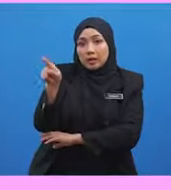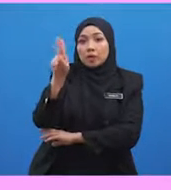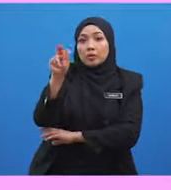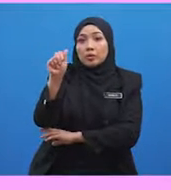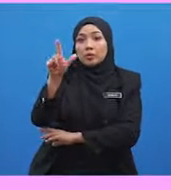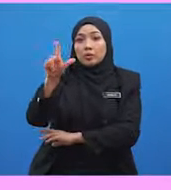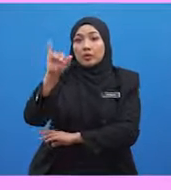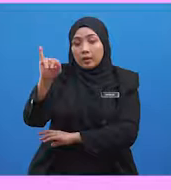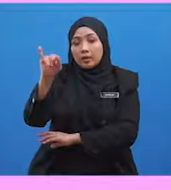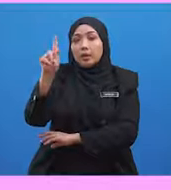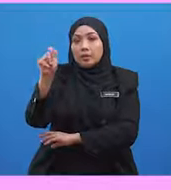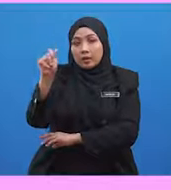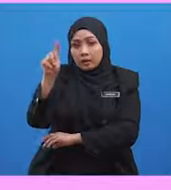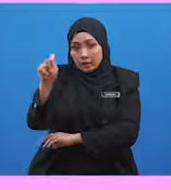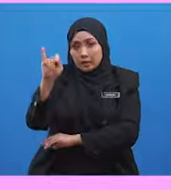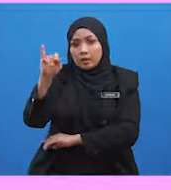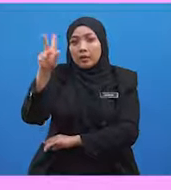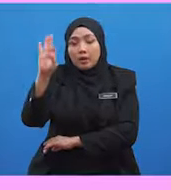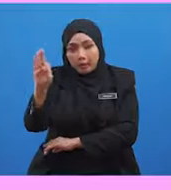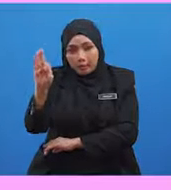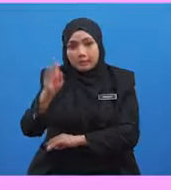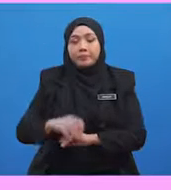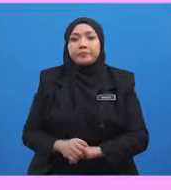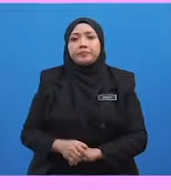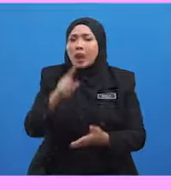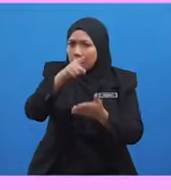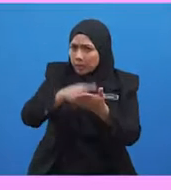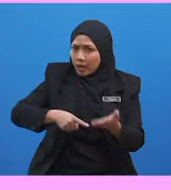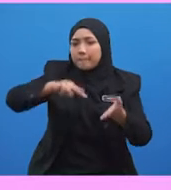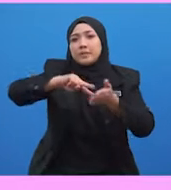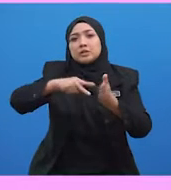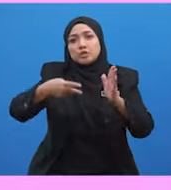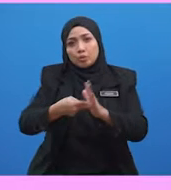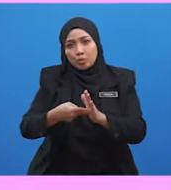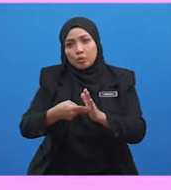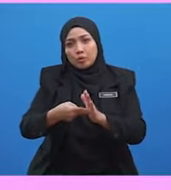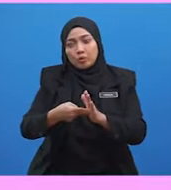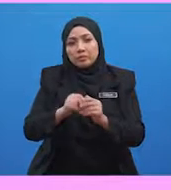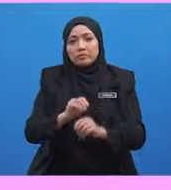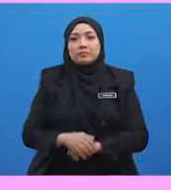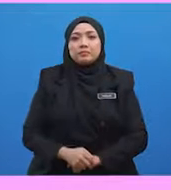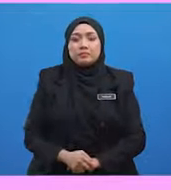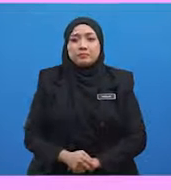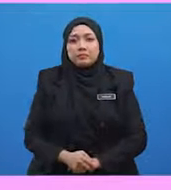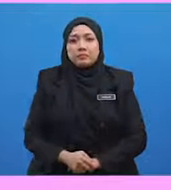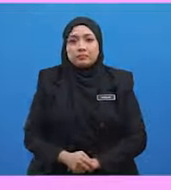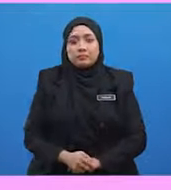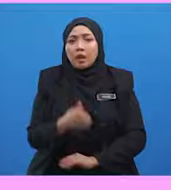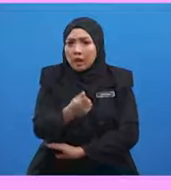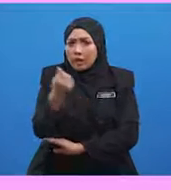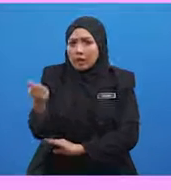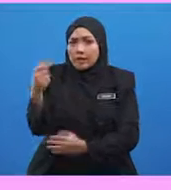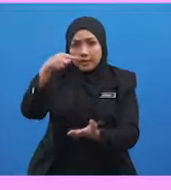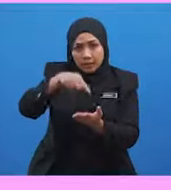Apakah maksud alat membuat keputusan kualitatif? Alat membuat keputusan